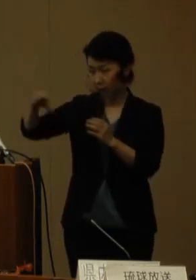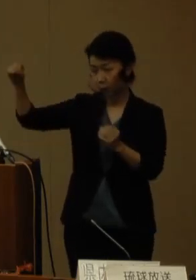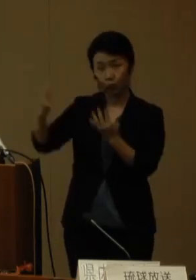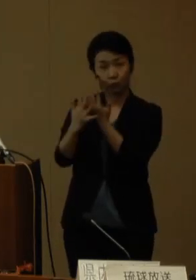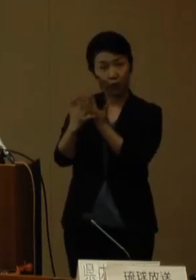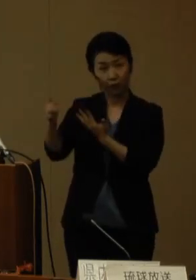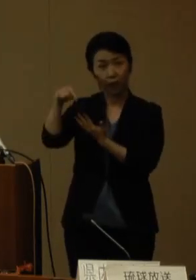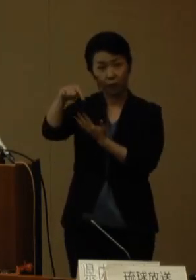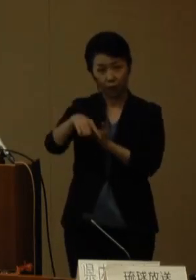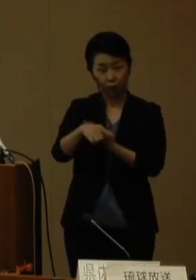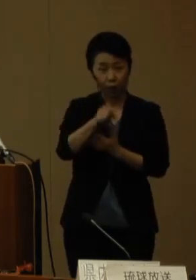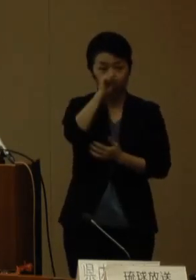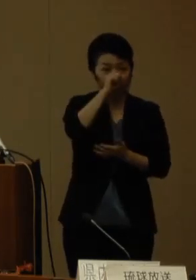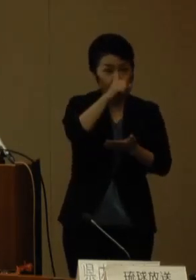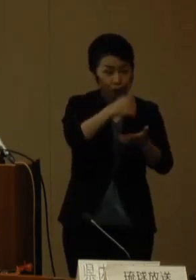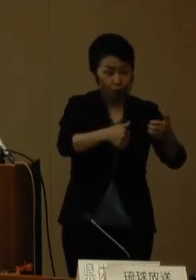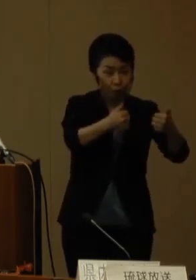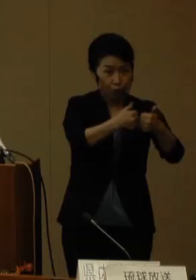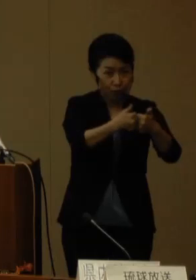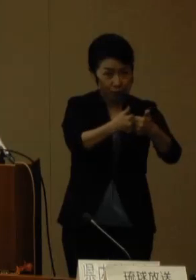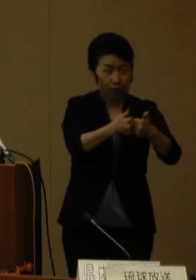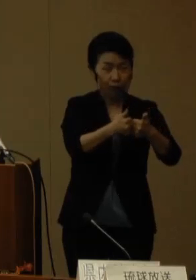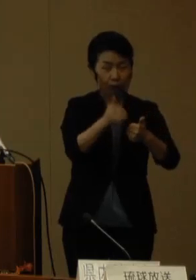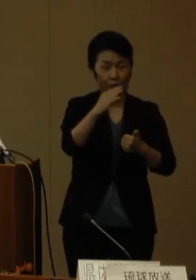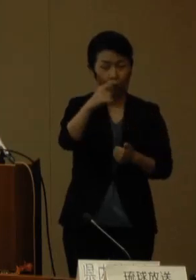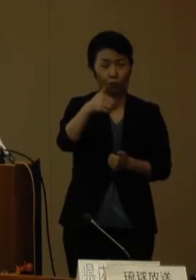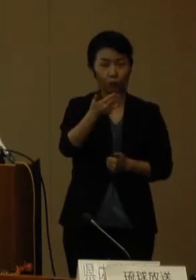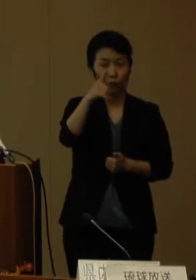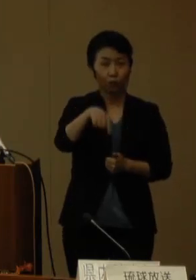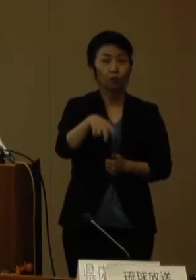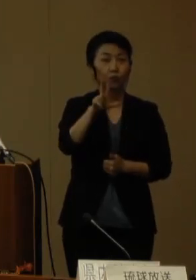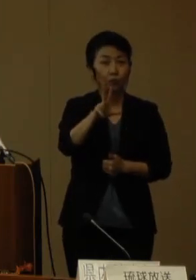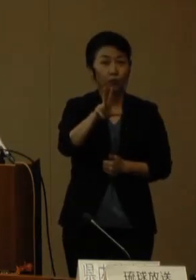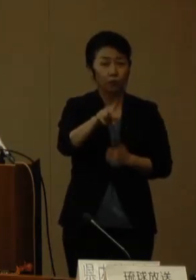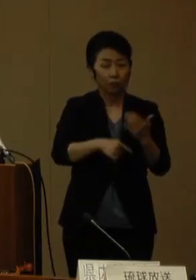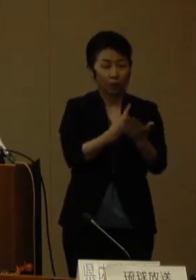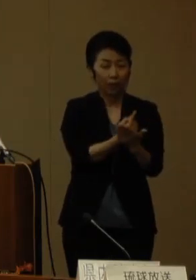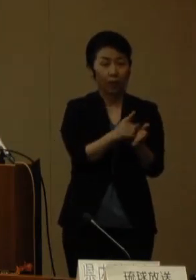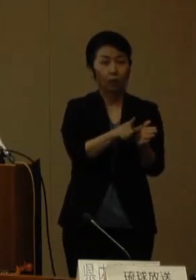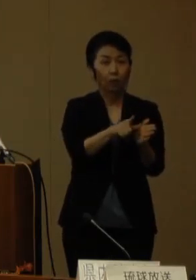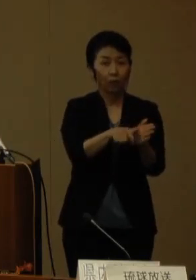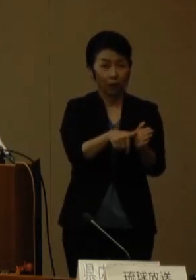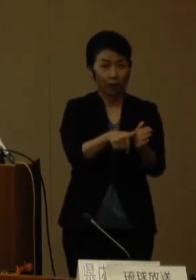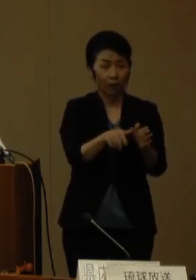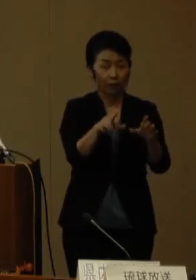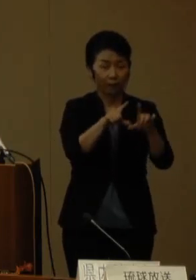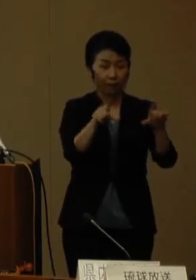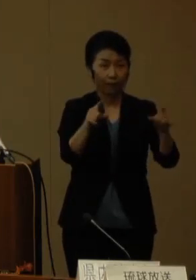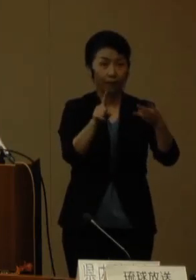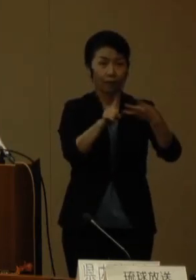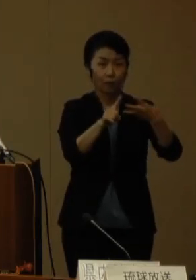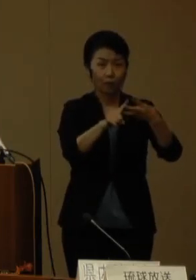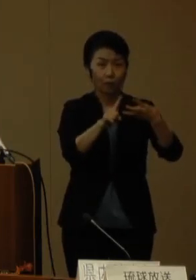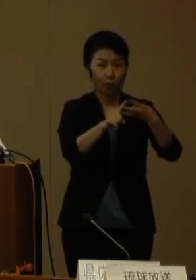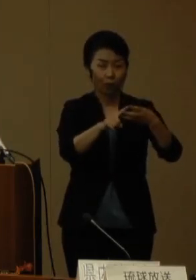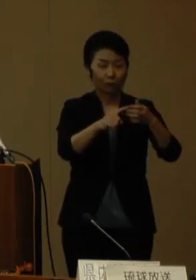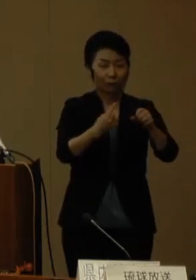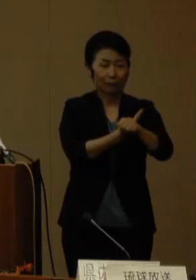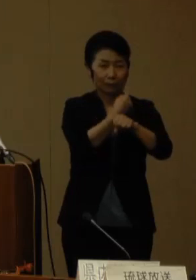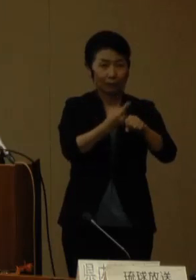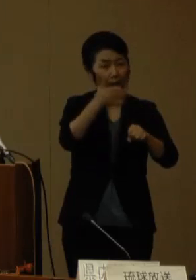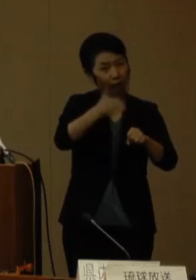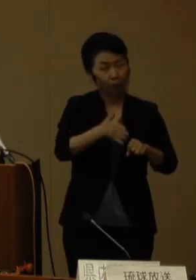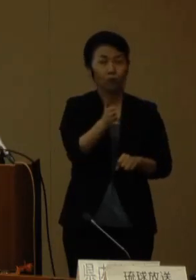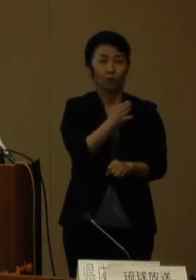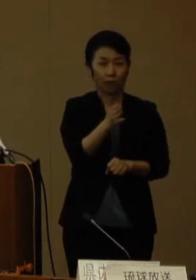た県内大会やコンクールなどに出場する場合に限っては、平日90分以内、土日